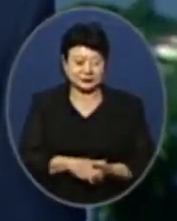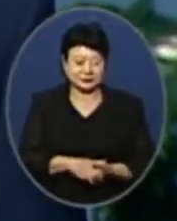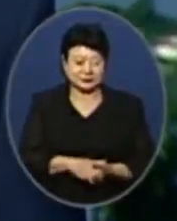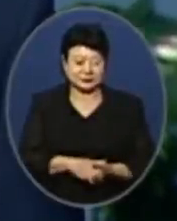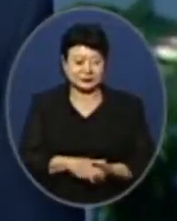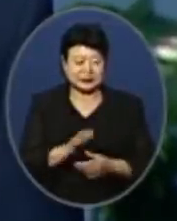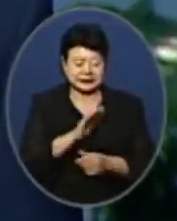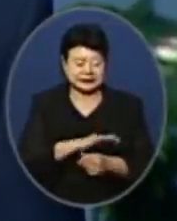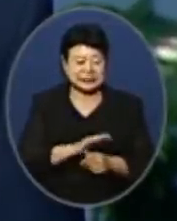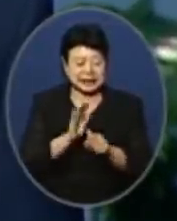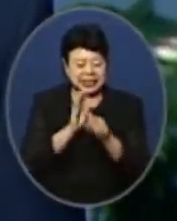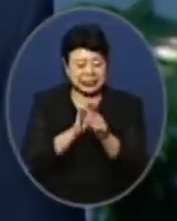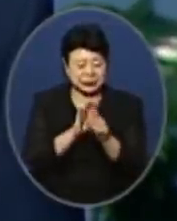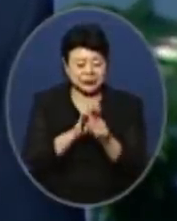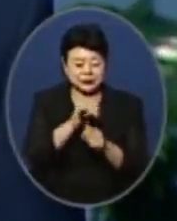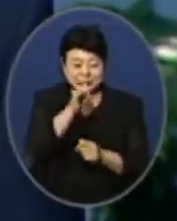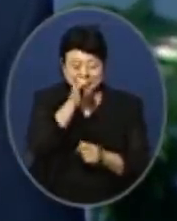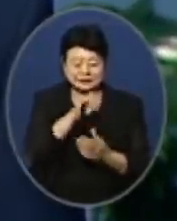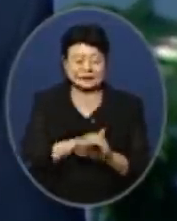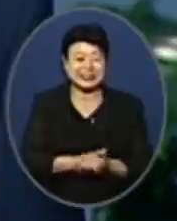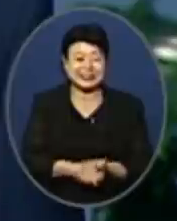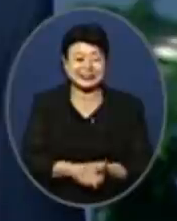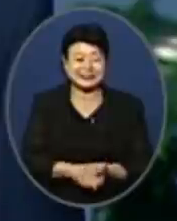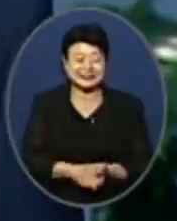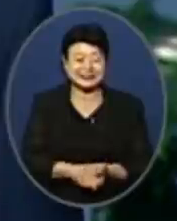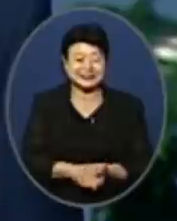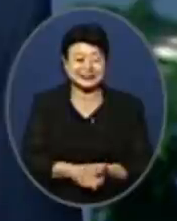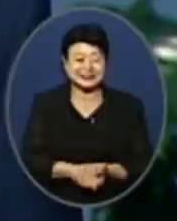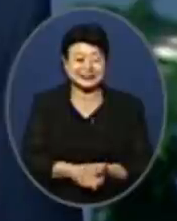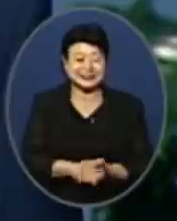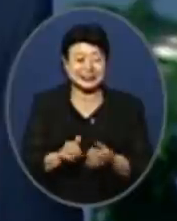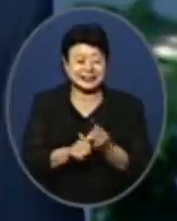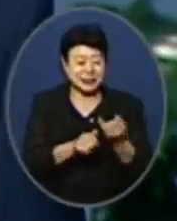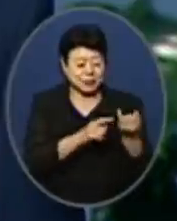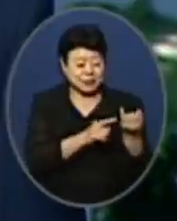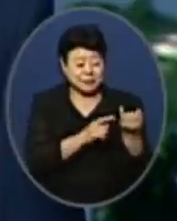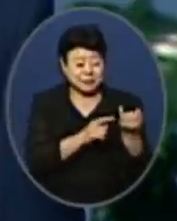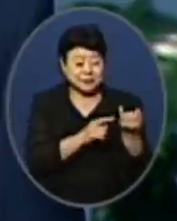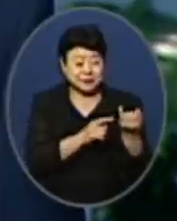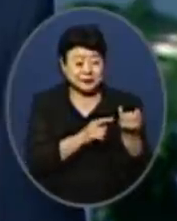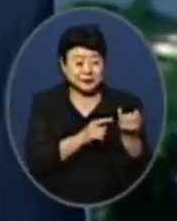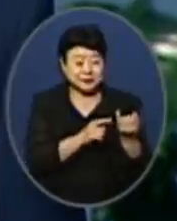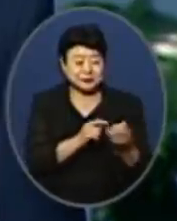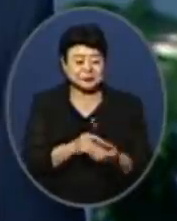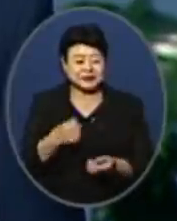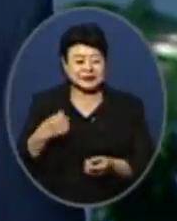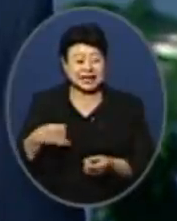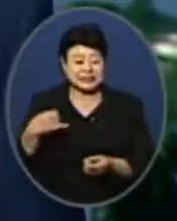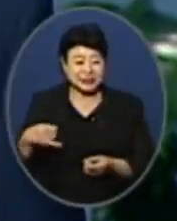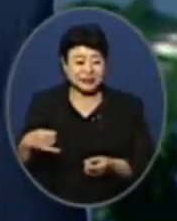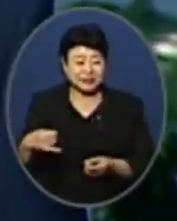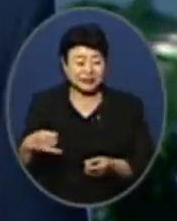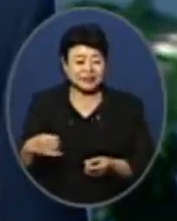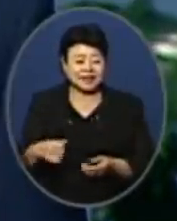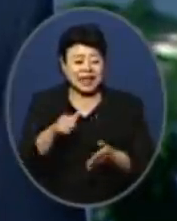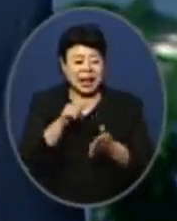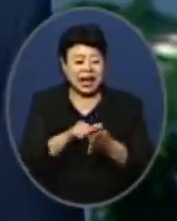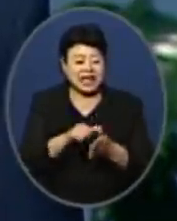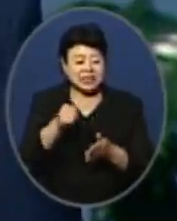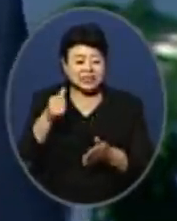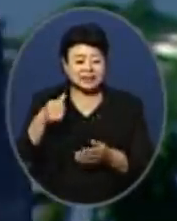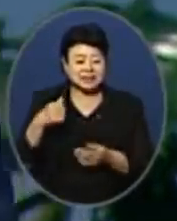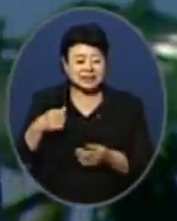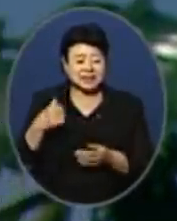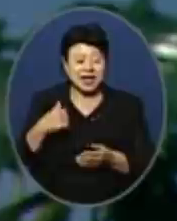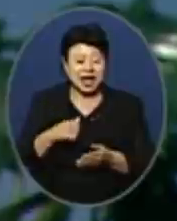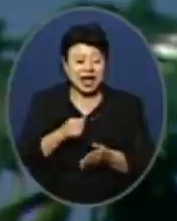훌륭한 역사를 베풀도록 해주신 분이 사모님이고 또 설아의 아들 둘, 딸